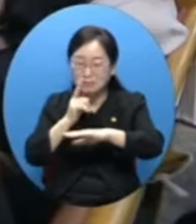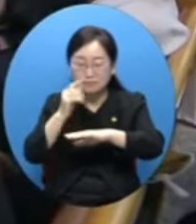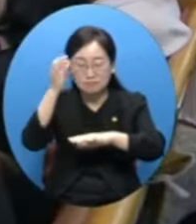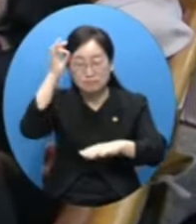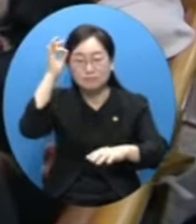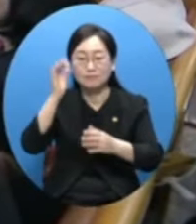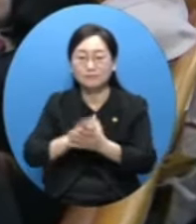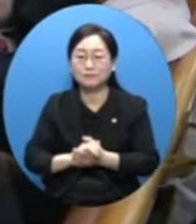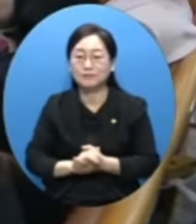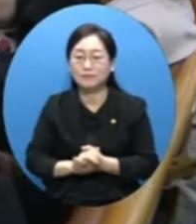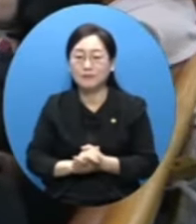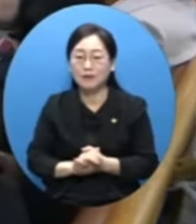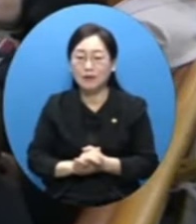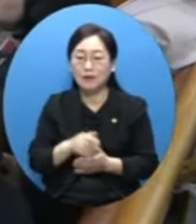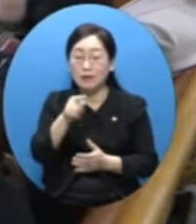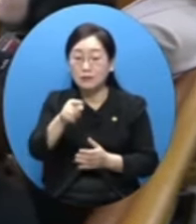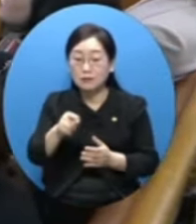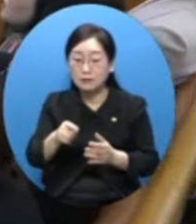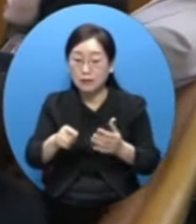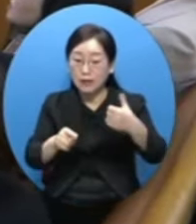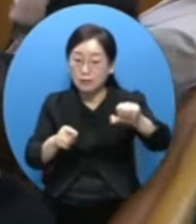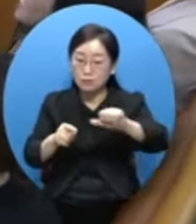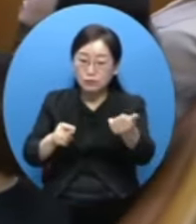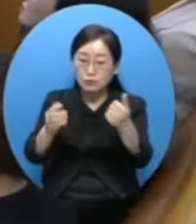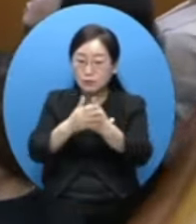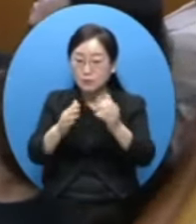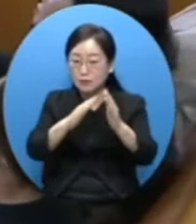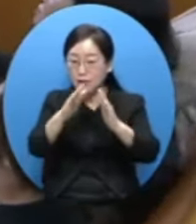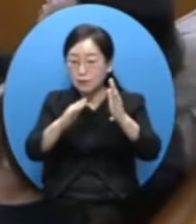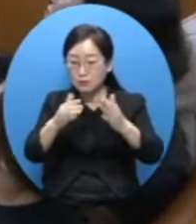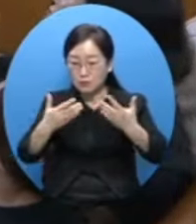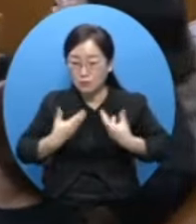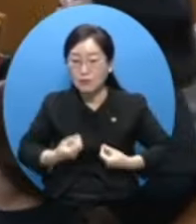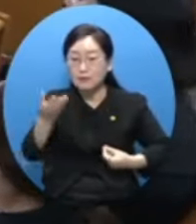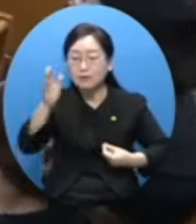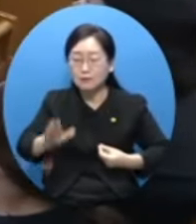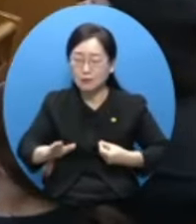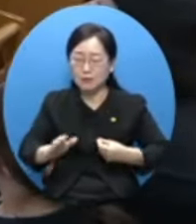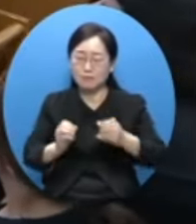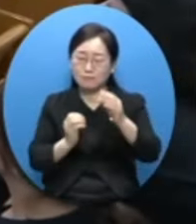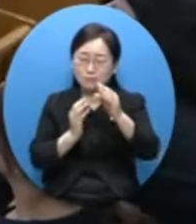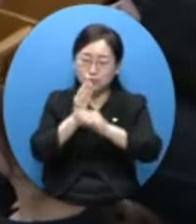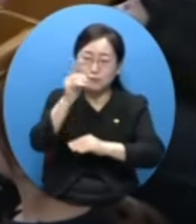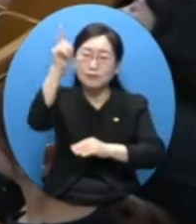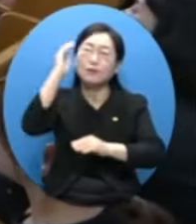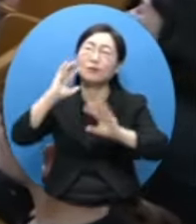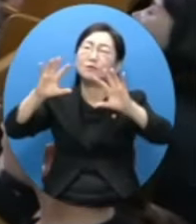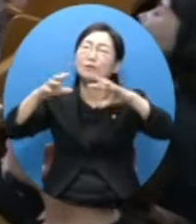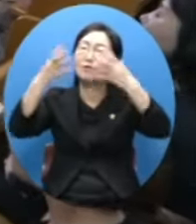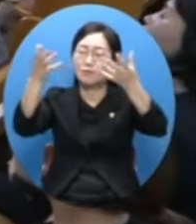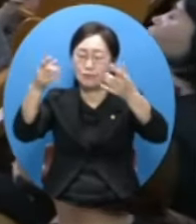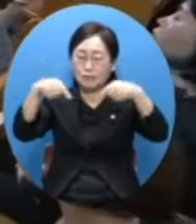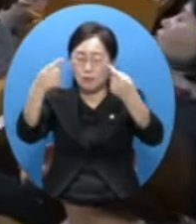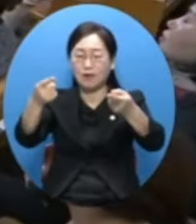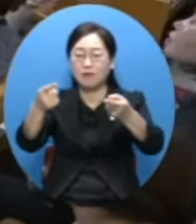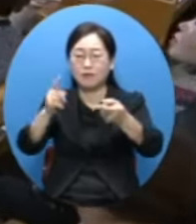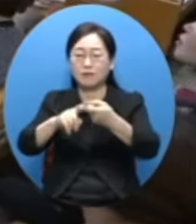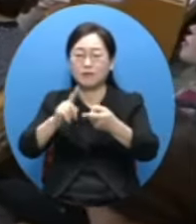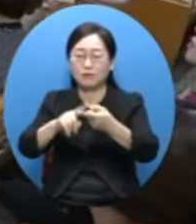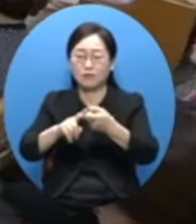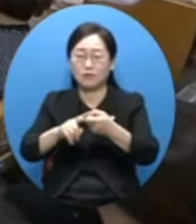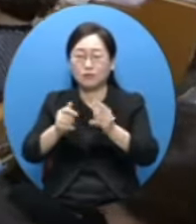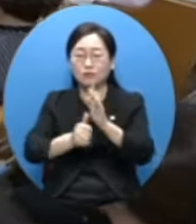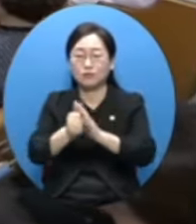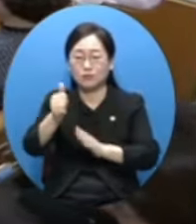그 가정에는 큰 절망이었지만 절망을 뛰어넘어서 천국의 소망을 바라보게 된 것입니다. 그런데